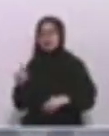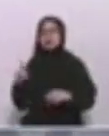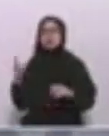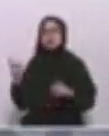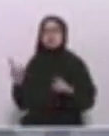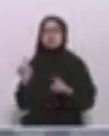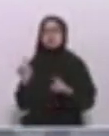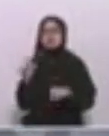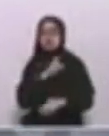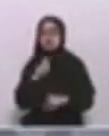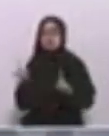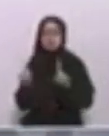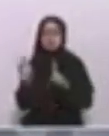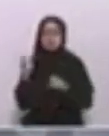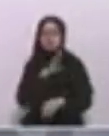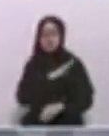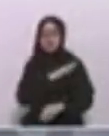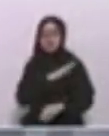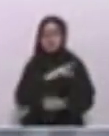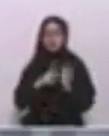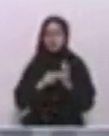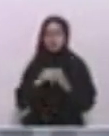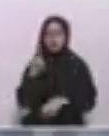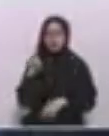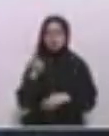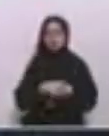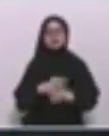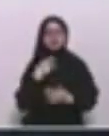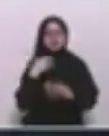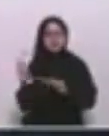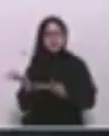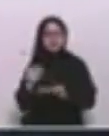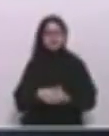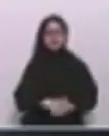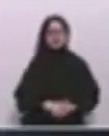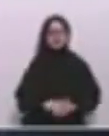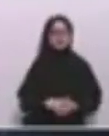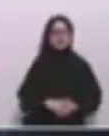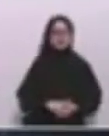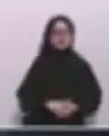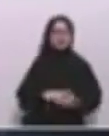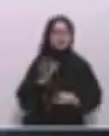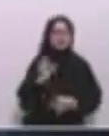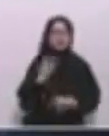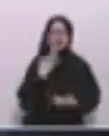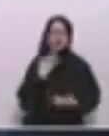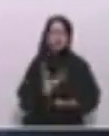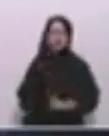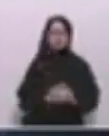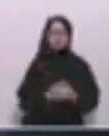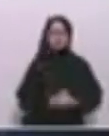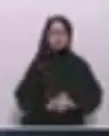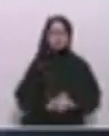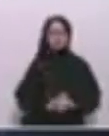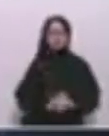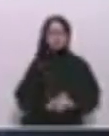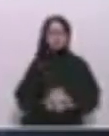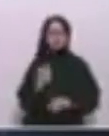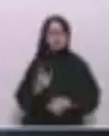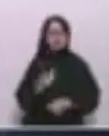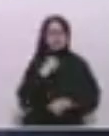1 waktunya 30 detik dimulai dari saat berbicara silakan Baik terima kasih